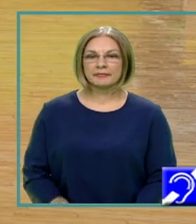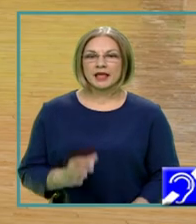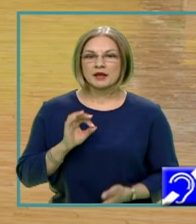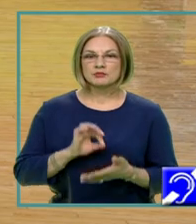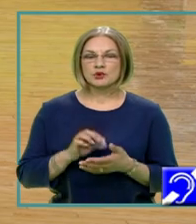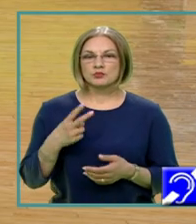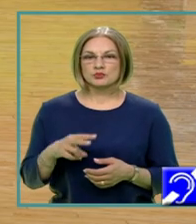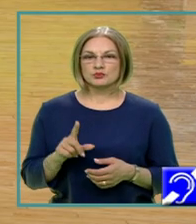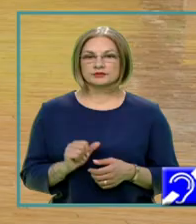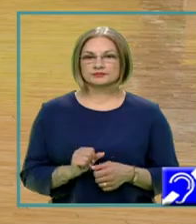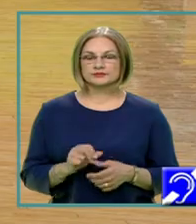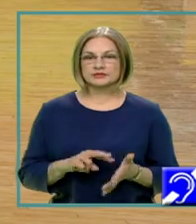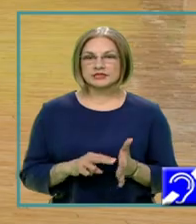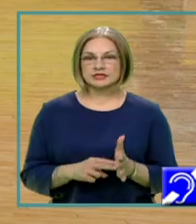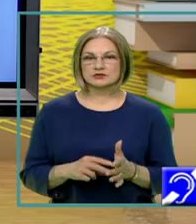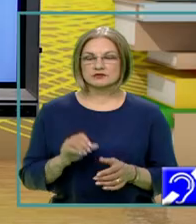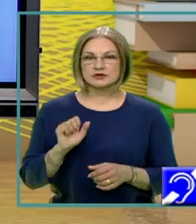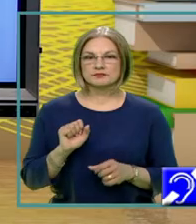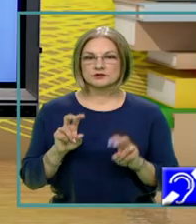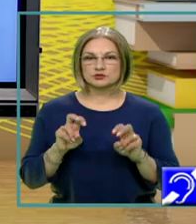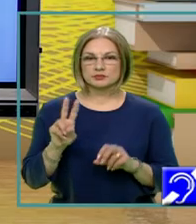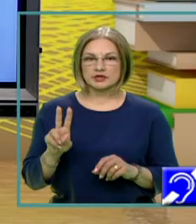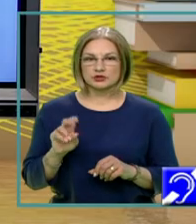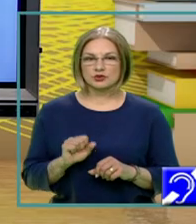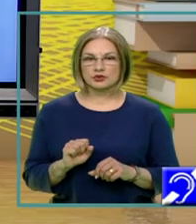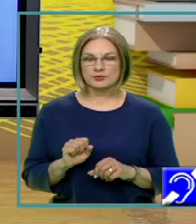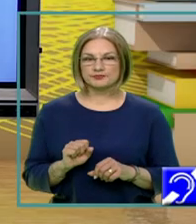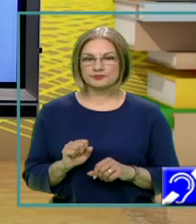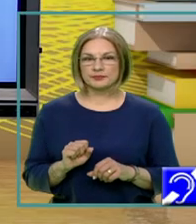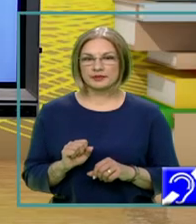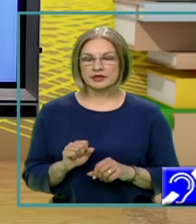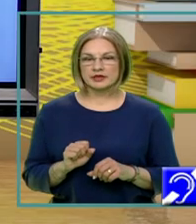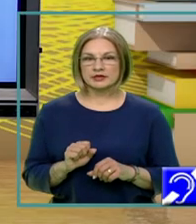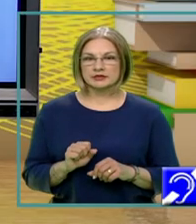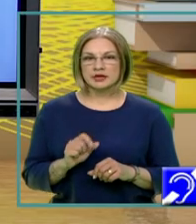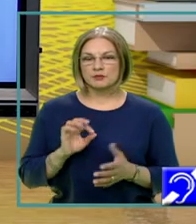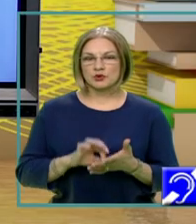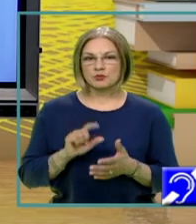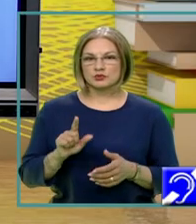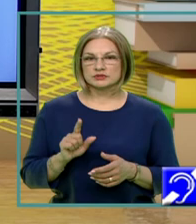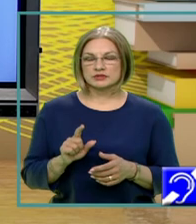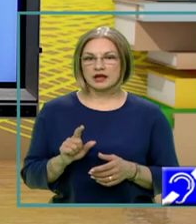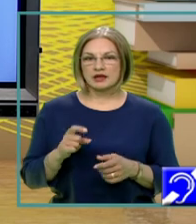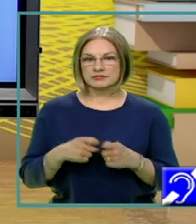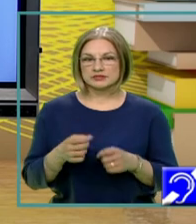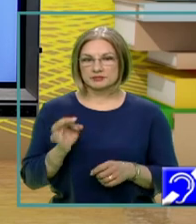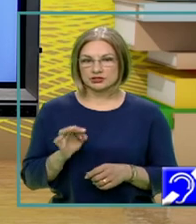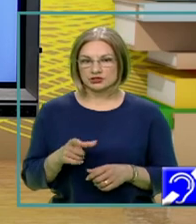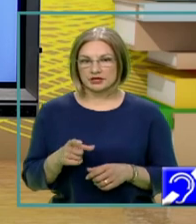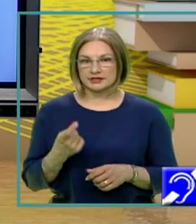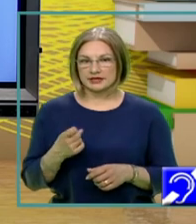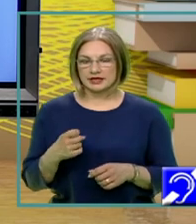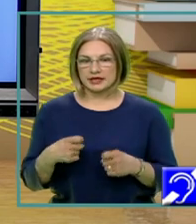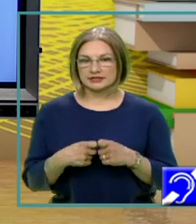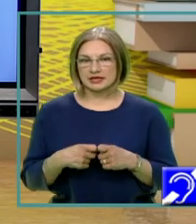să rezolvăm subiectul 2 roman 2 propus la sesiunea specială de de la